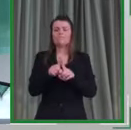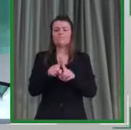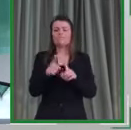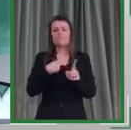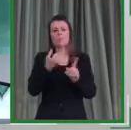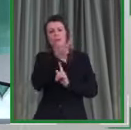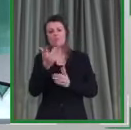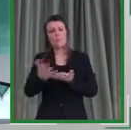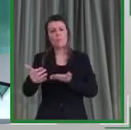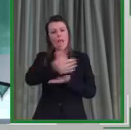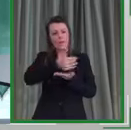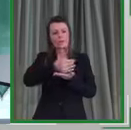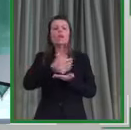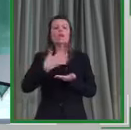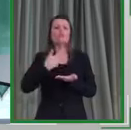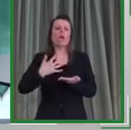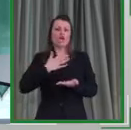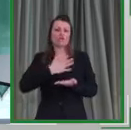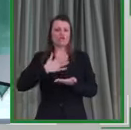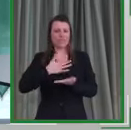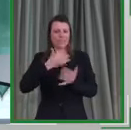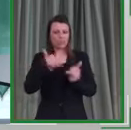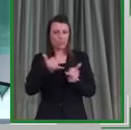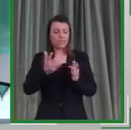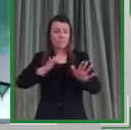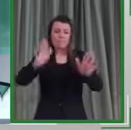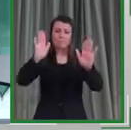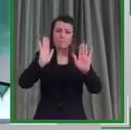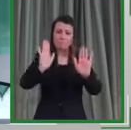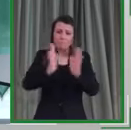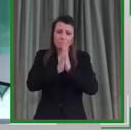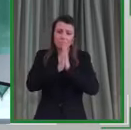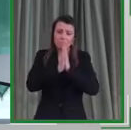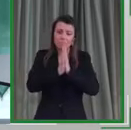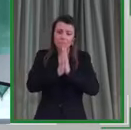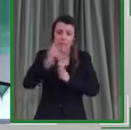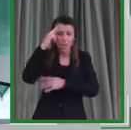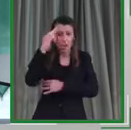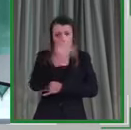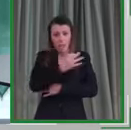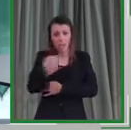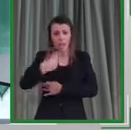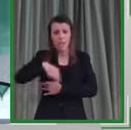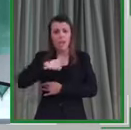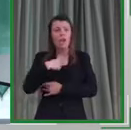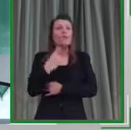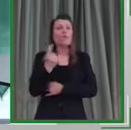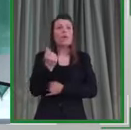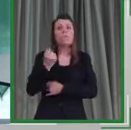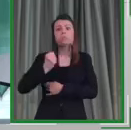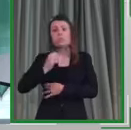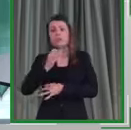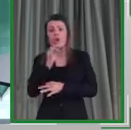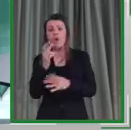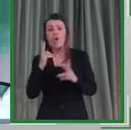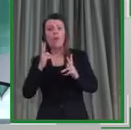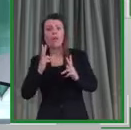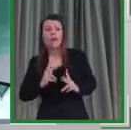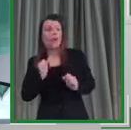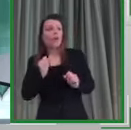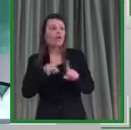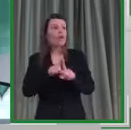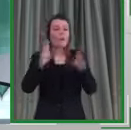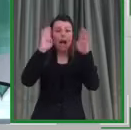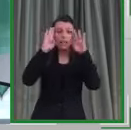ma ricordando che non possiamo in alcun modo abbassare la guardia e che anzi è il segno che lo sforzo